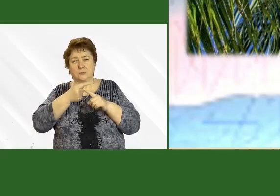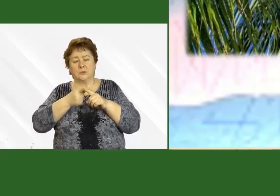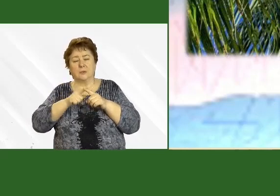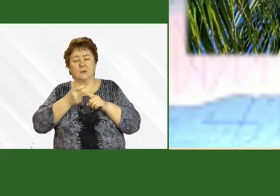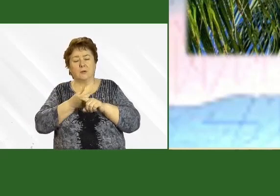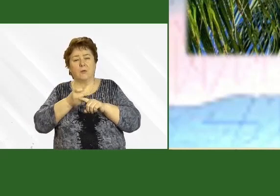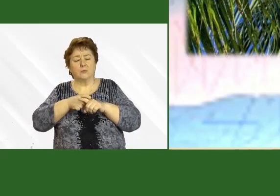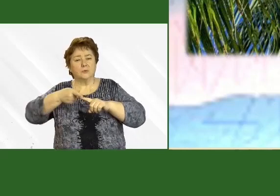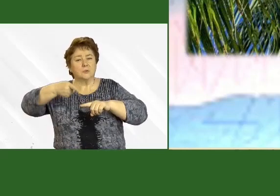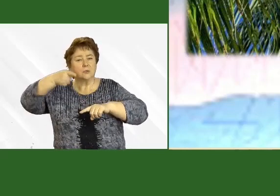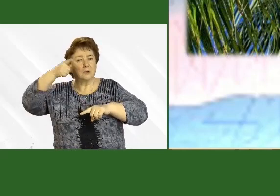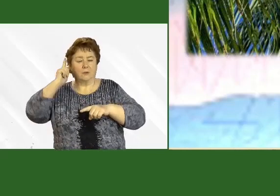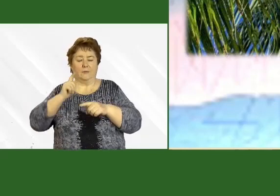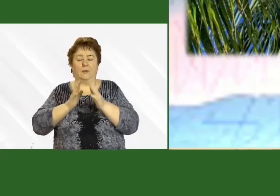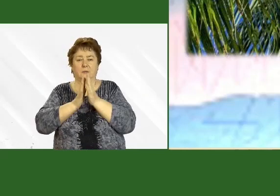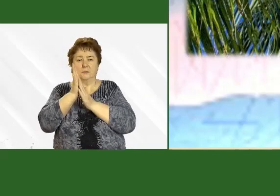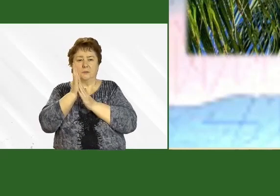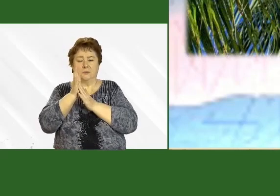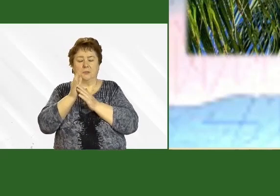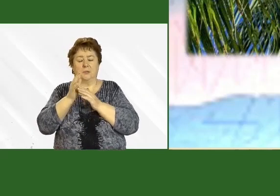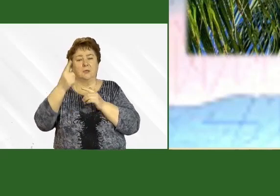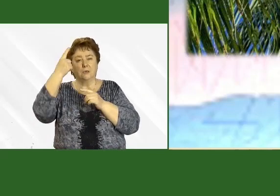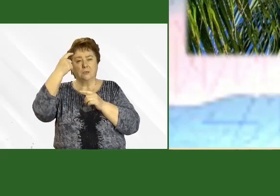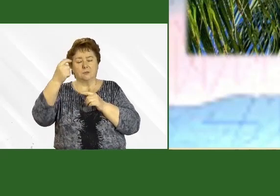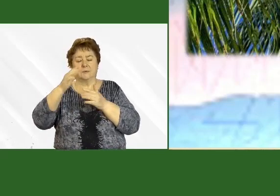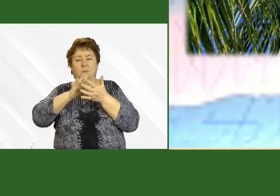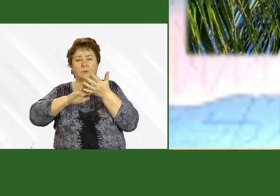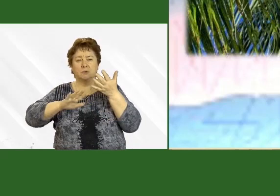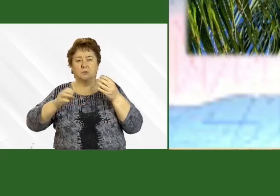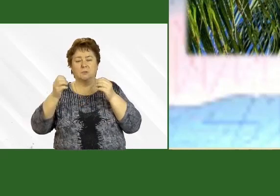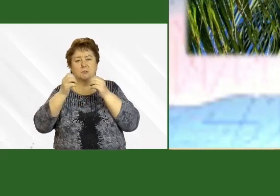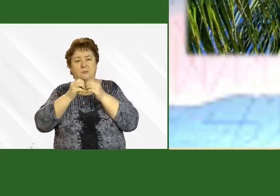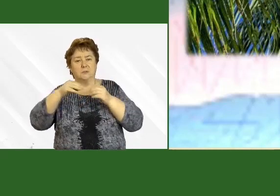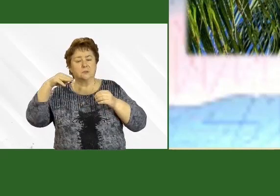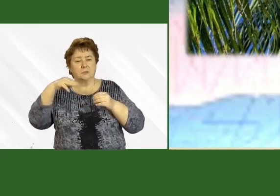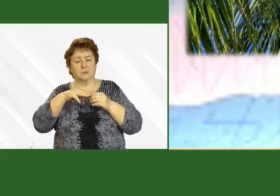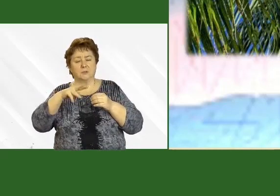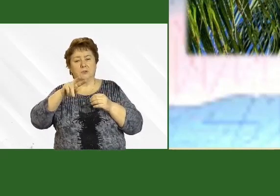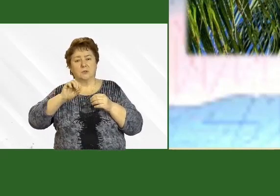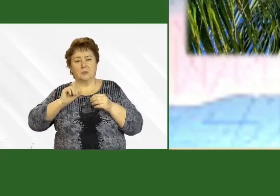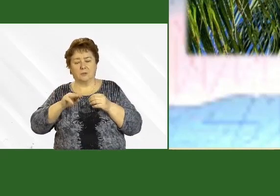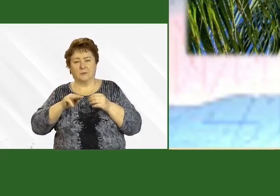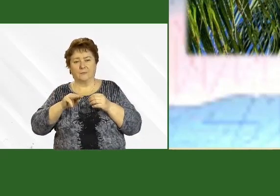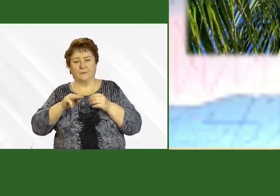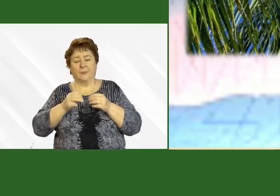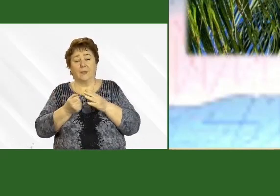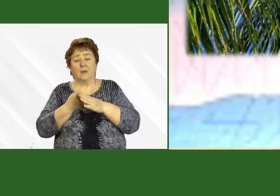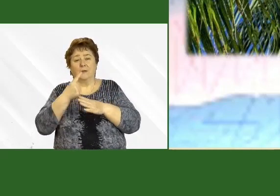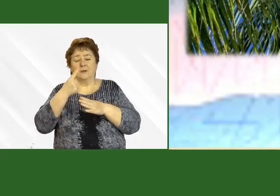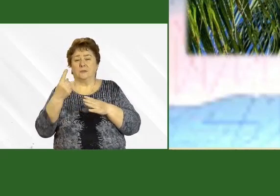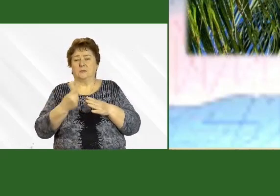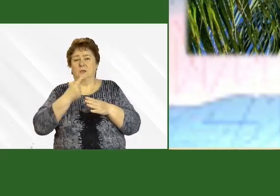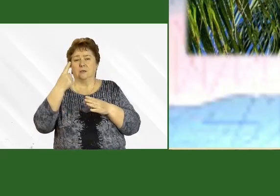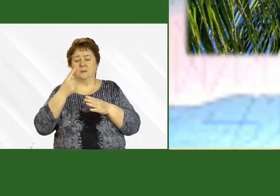очень 3 не растения известны на протяжении десяти тысячи лет является одним